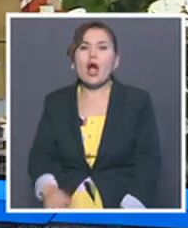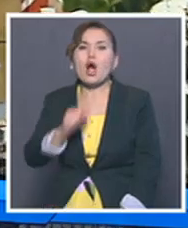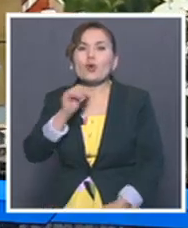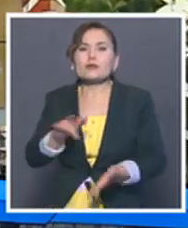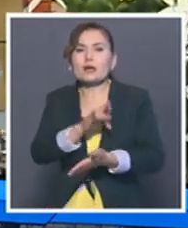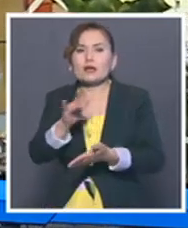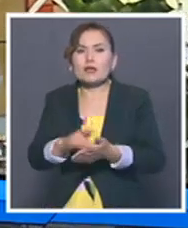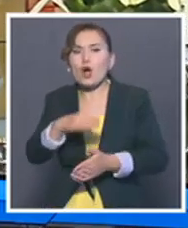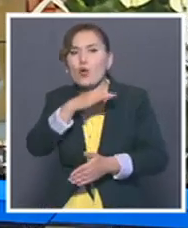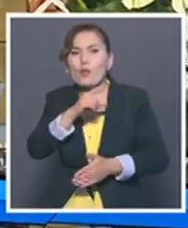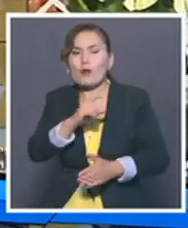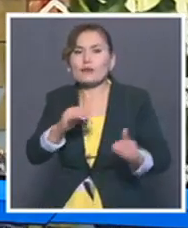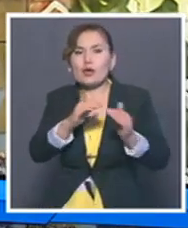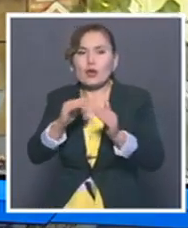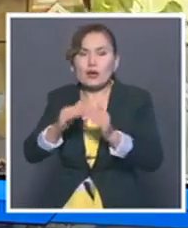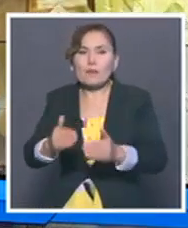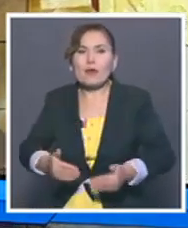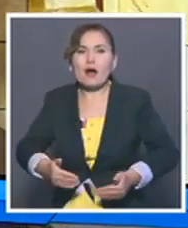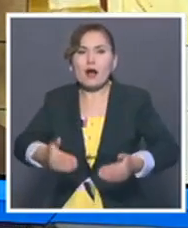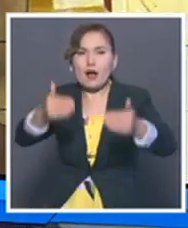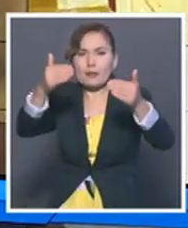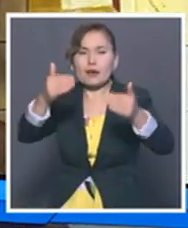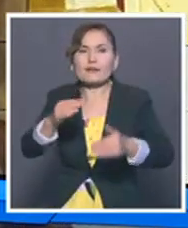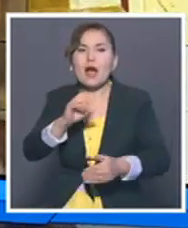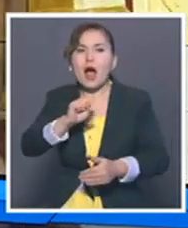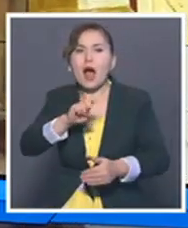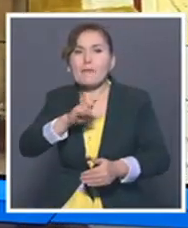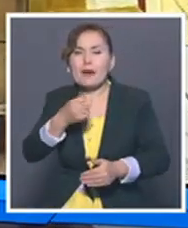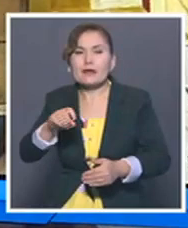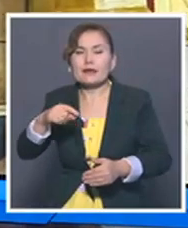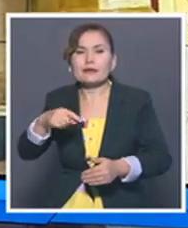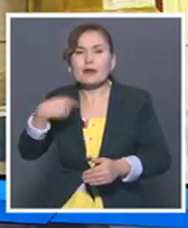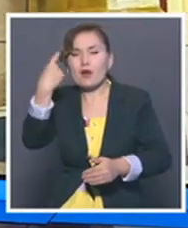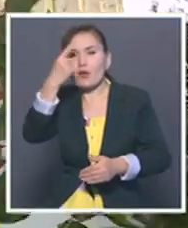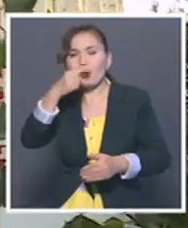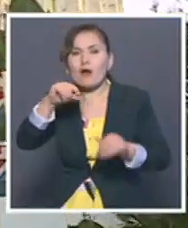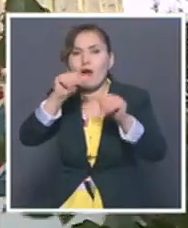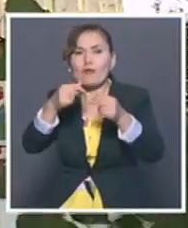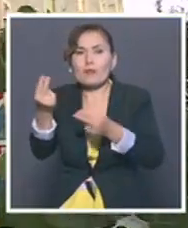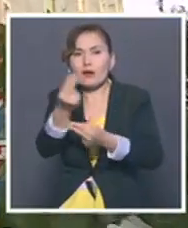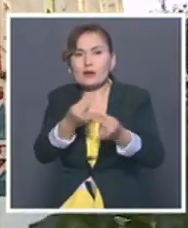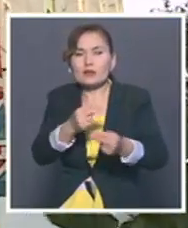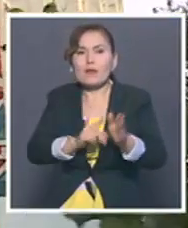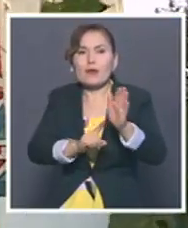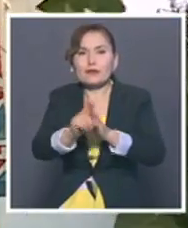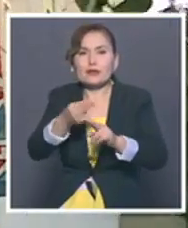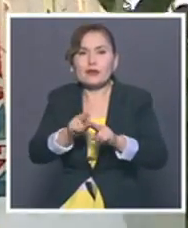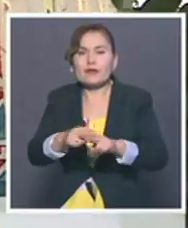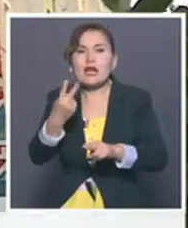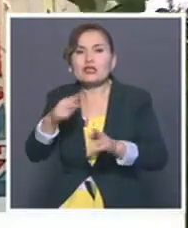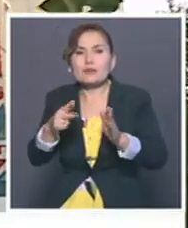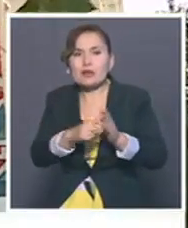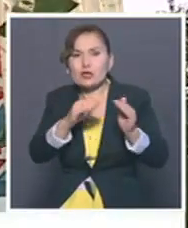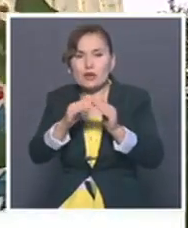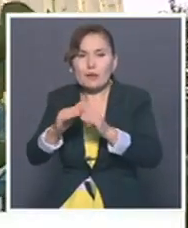Қостанайда көп қабатты үйлердің қабырғасы Абайдың алып бейнесімен безендіріліп жатыр. Мұндай суреттер Абай даңғылындағы 28 үй